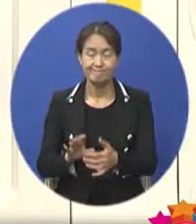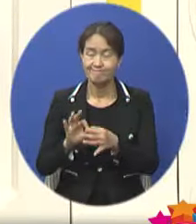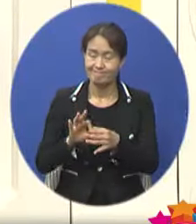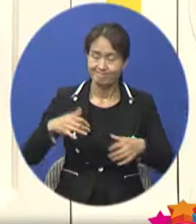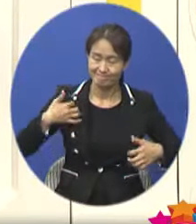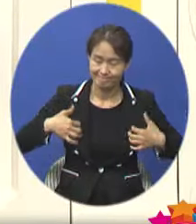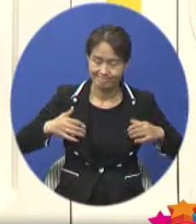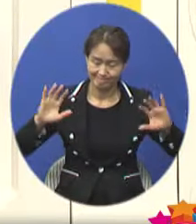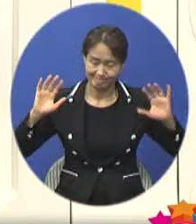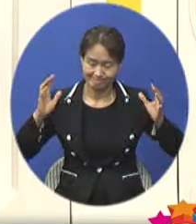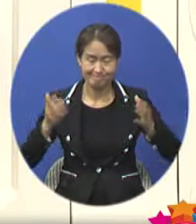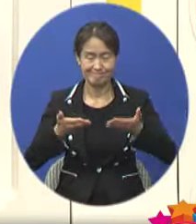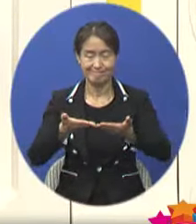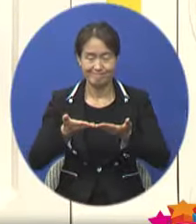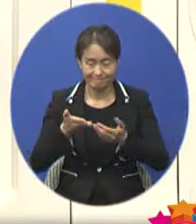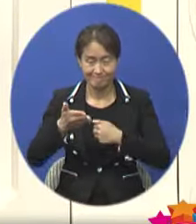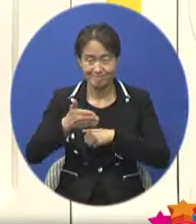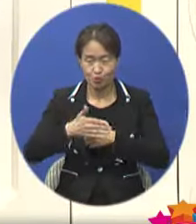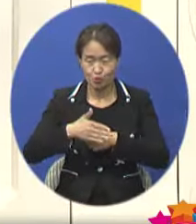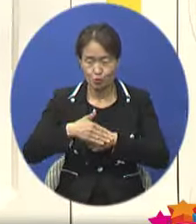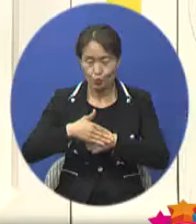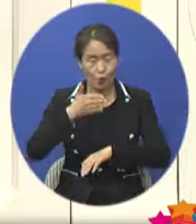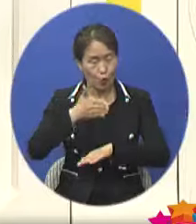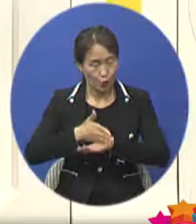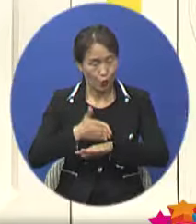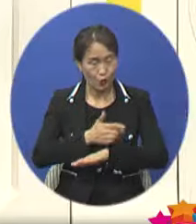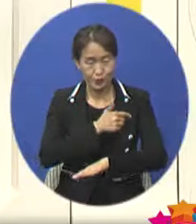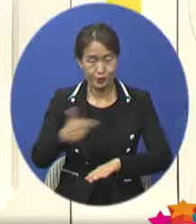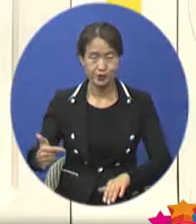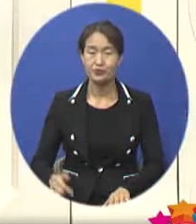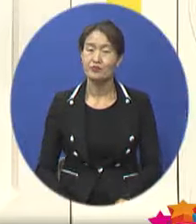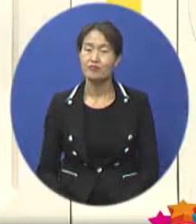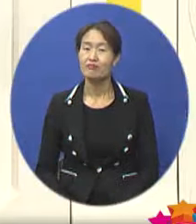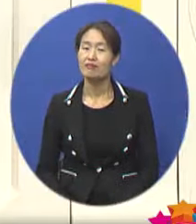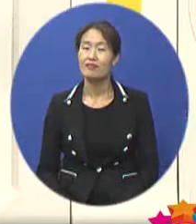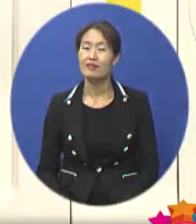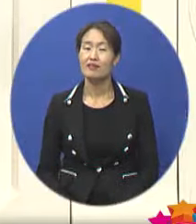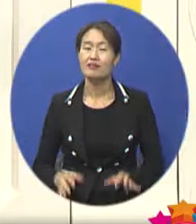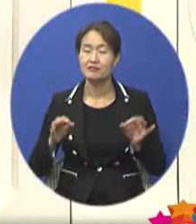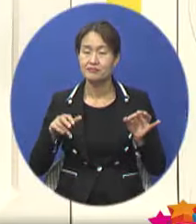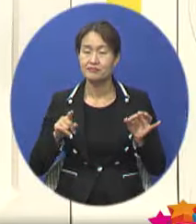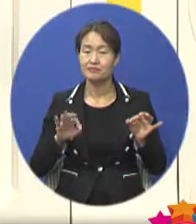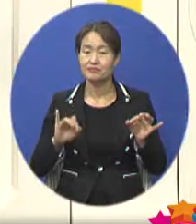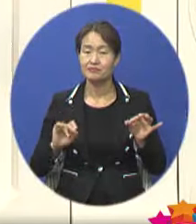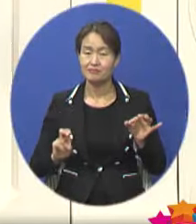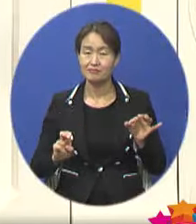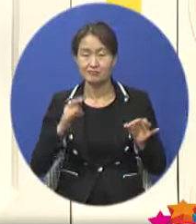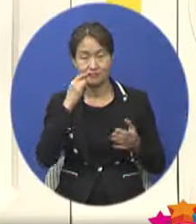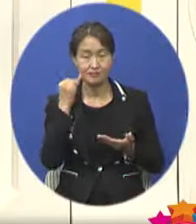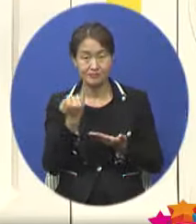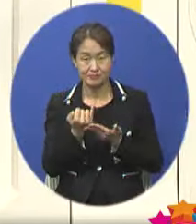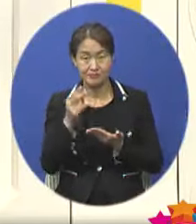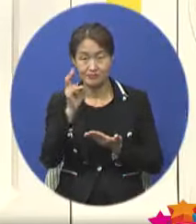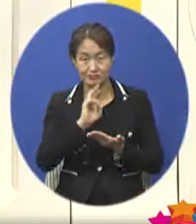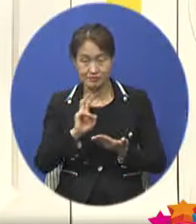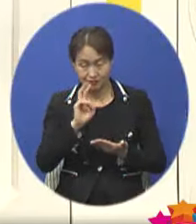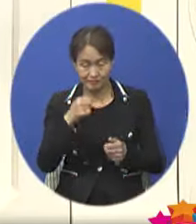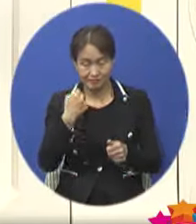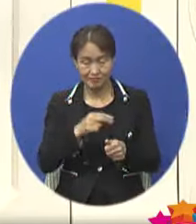하니까 예. 좋아요. 그러면은 자 김장님 어머니 예. 그 노래교실